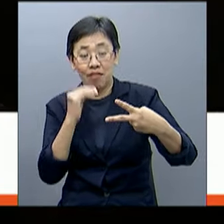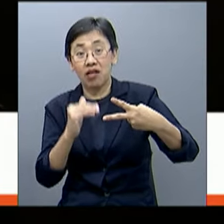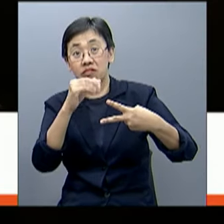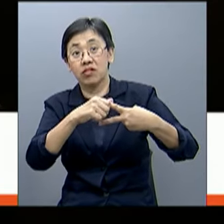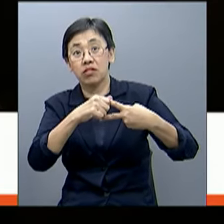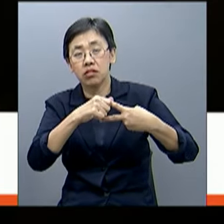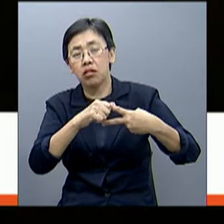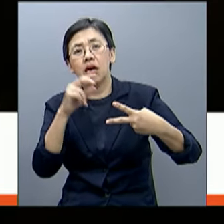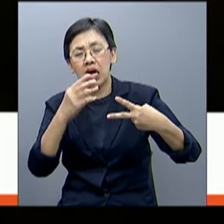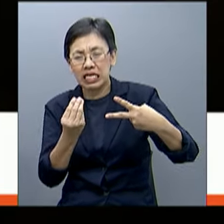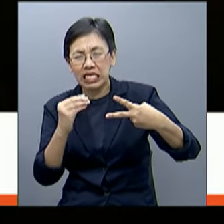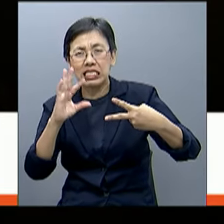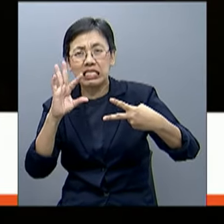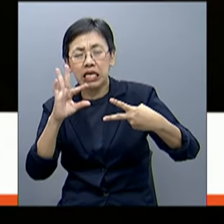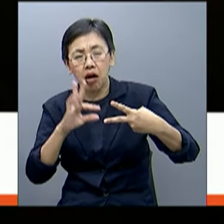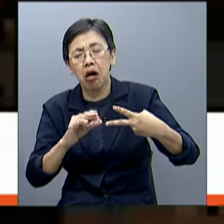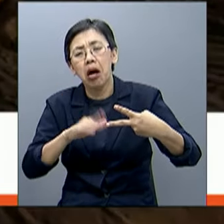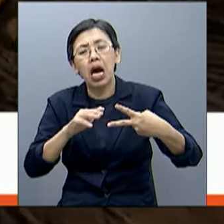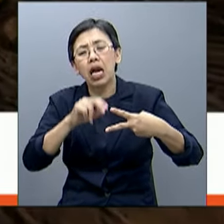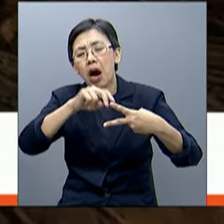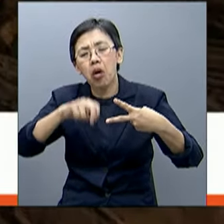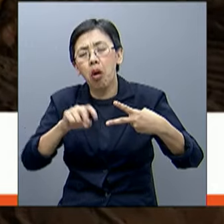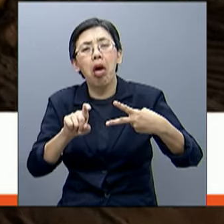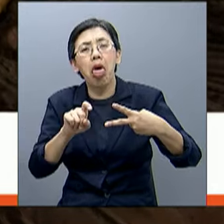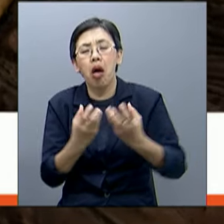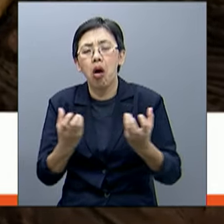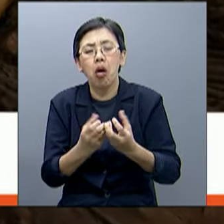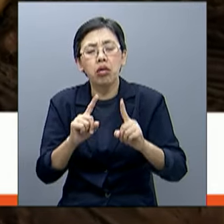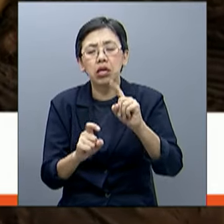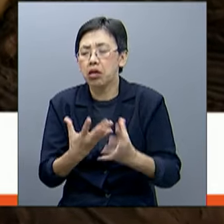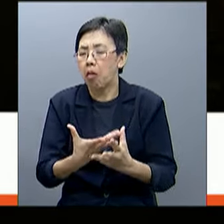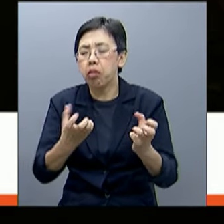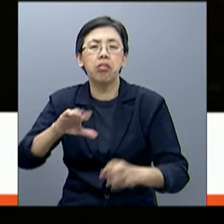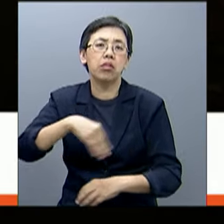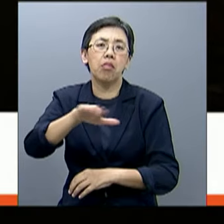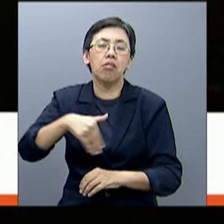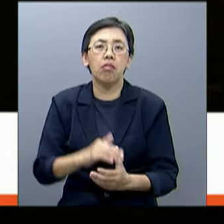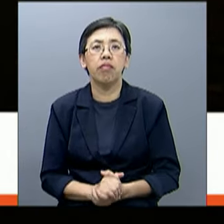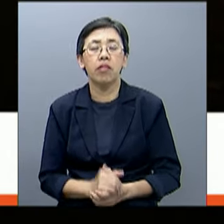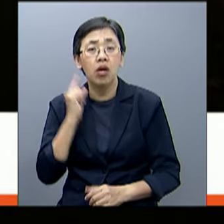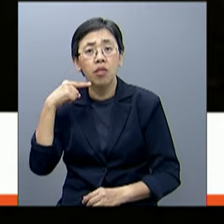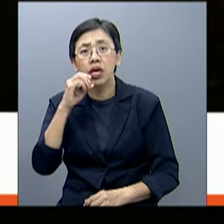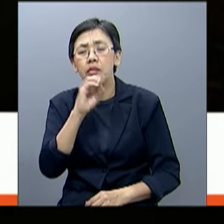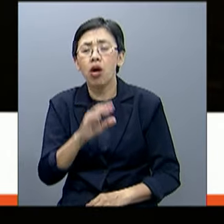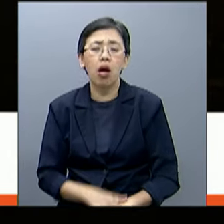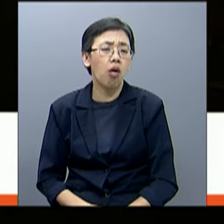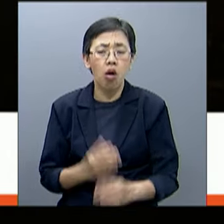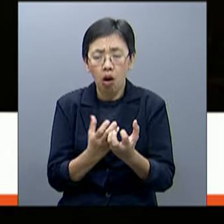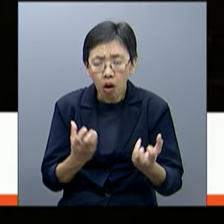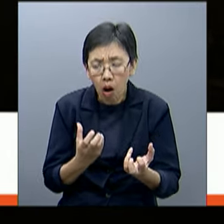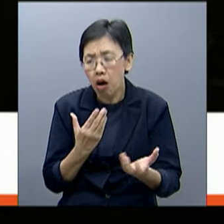านส่วนชั้น1ครับไม่สามารถลงไปได้เข้าของเสียหายเกือบทั้งหมดครับหญิงคนนี้บอกว่าไม่เหลือทรัพย์สินแม้แ